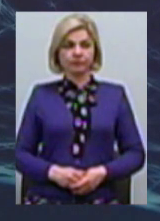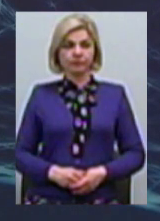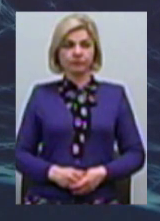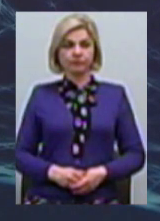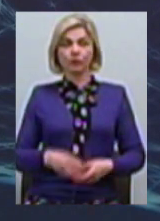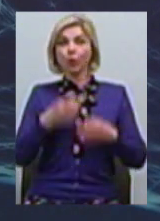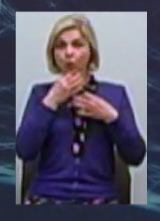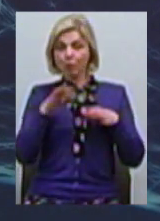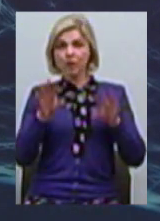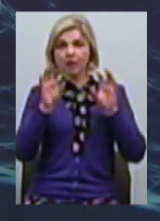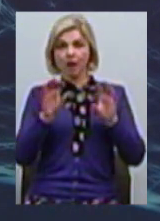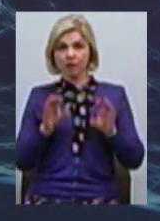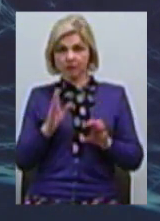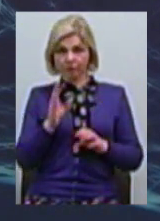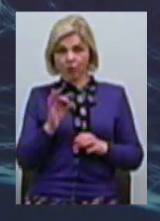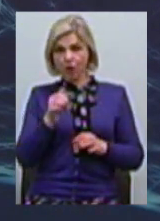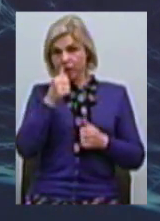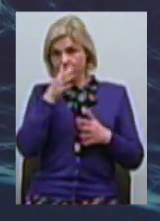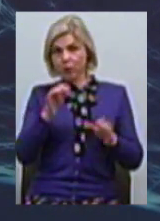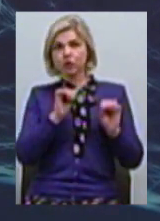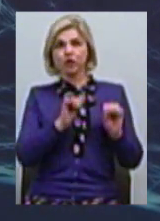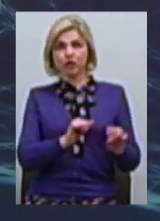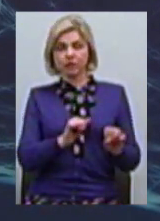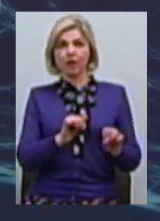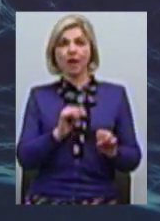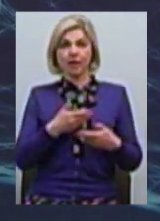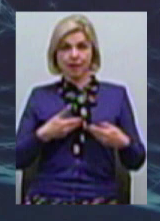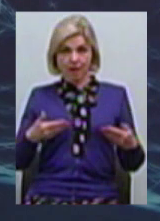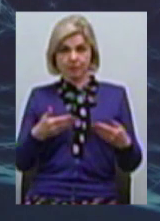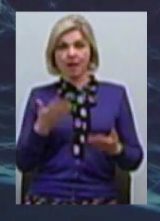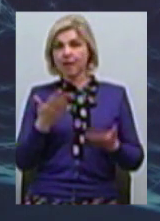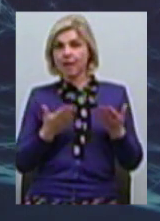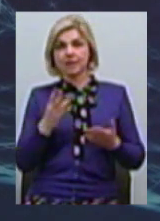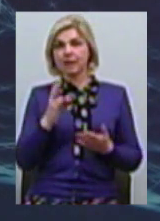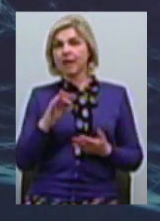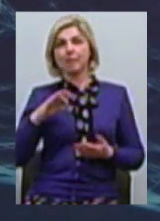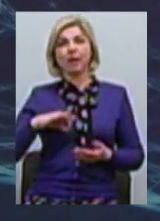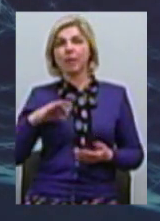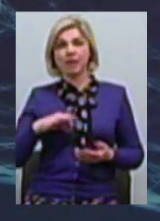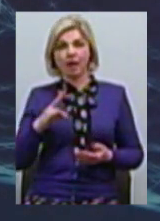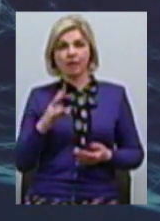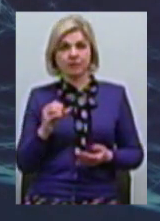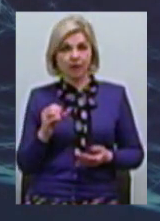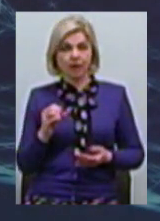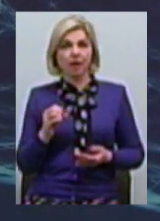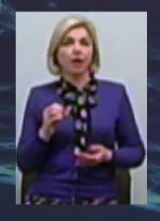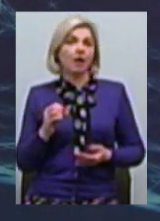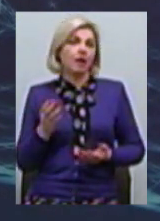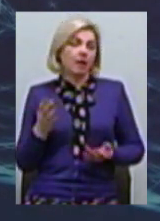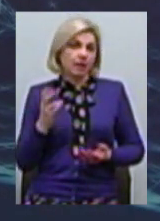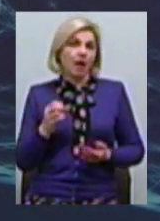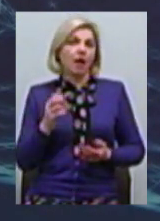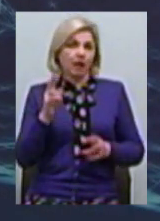любое законодательство не может защитить, как говорится, нас с вами, если оно не применяется на деле